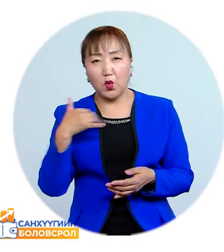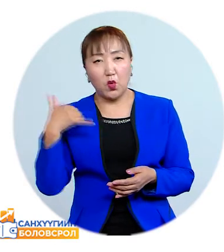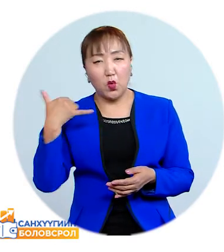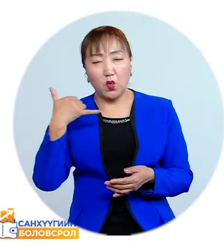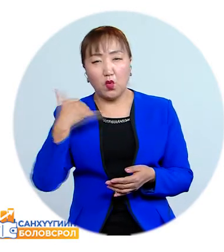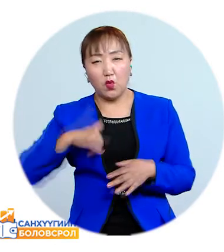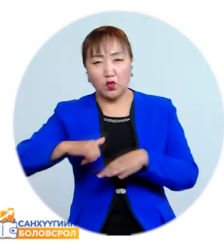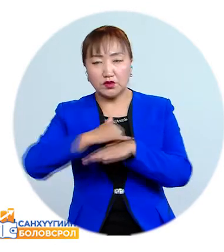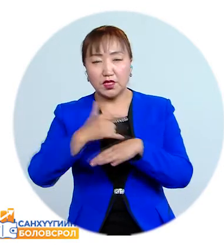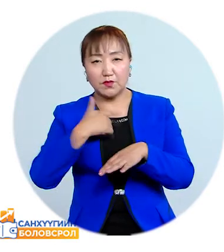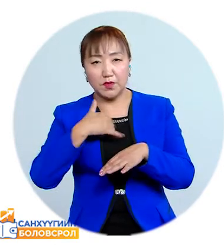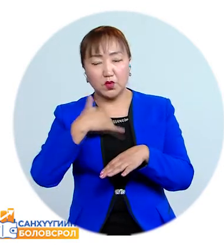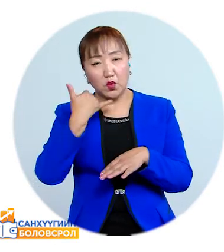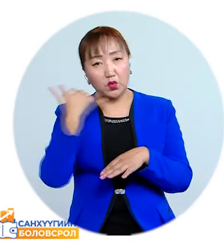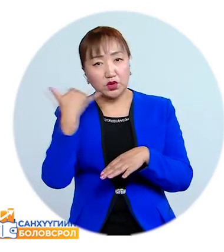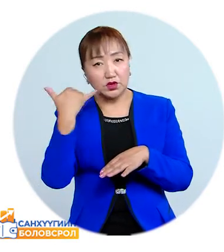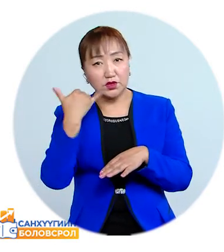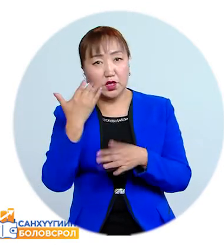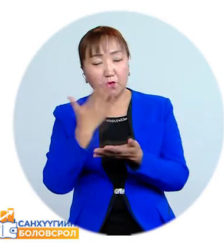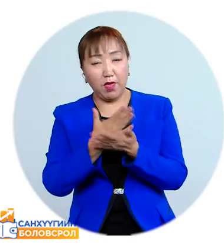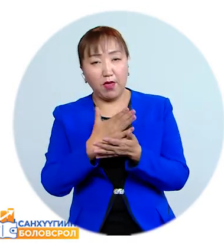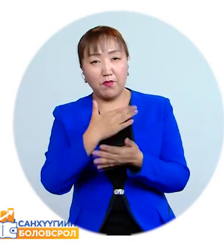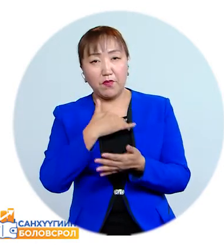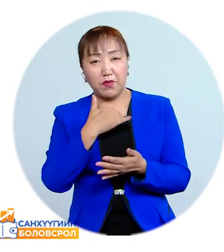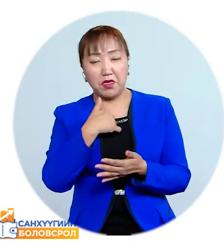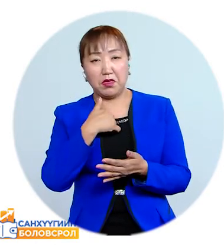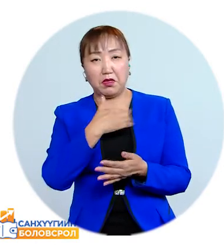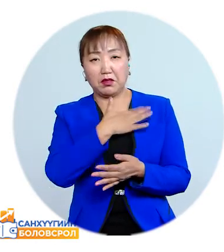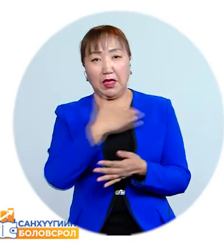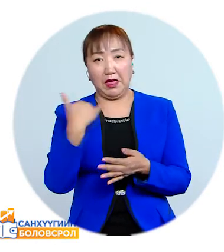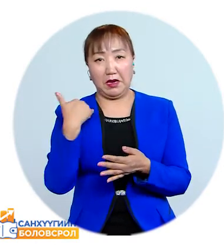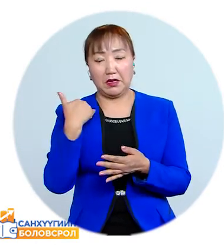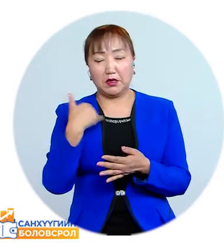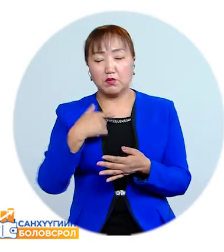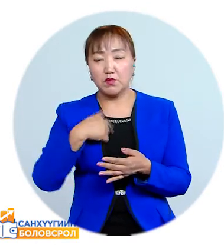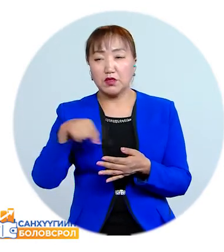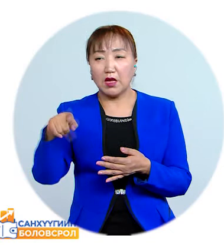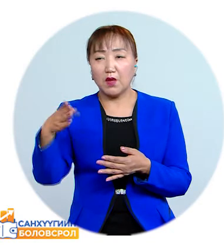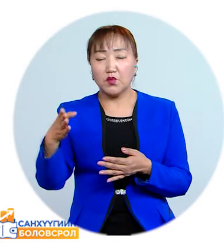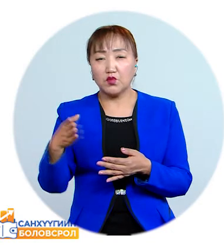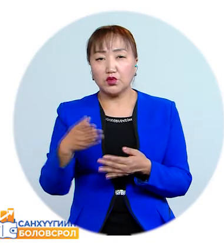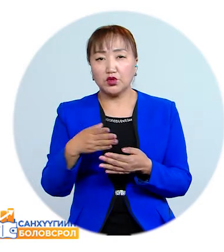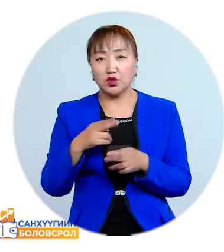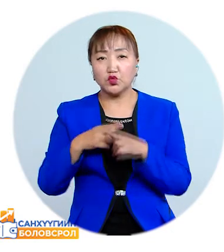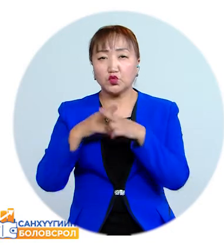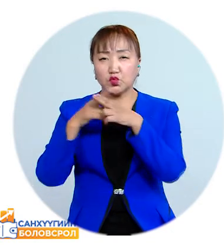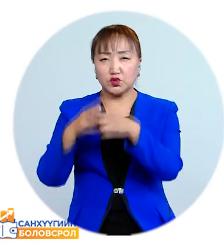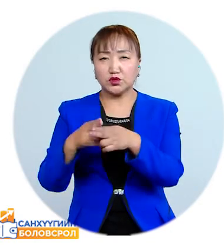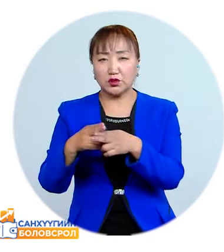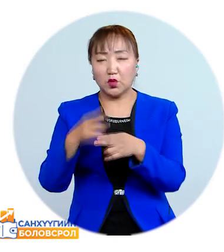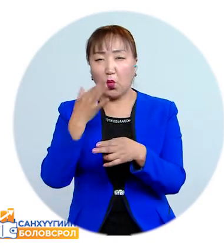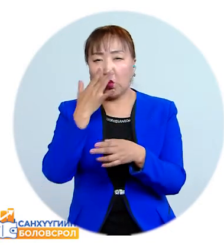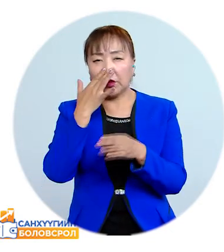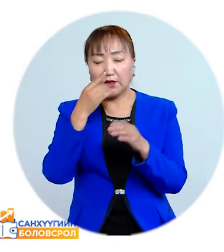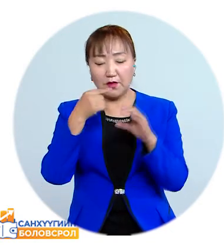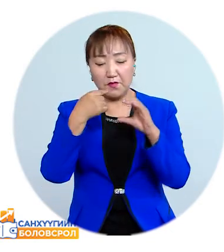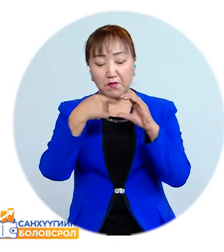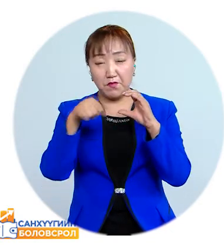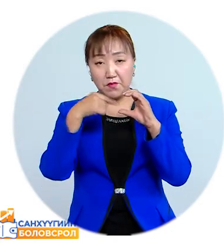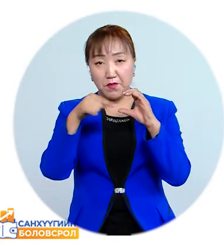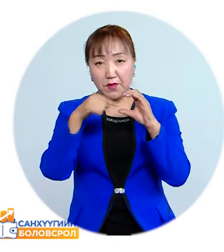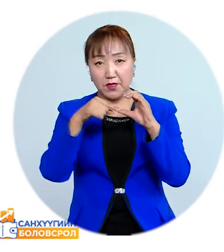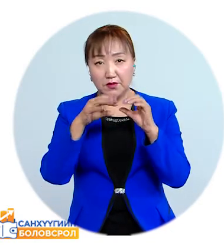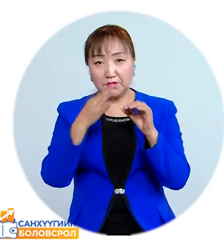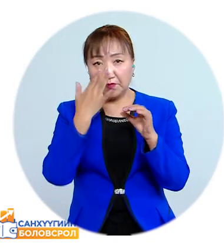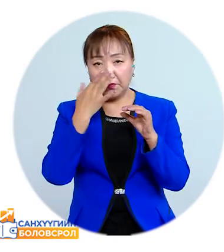тийм усаас тийм мөнгө шилжүүлэх ийм төрлийн эрх мэдэлтэн байна гэх юм. Хүмүүст одоо айл болох одоо ихтгэл төрүүлэх үс мэйл бичээд тэгээ